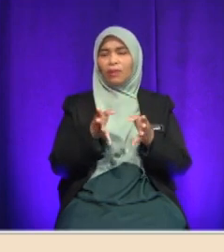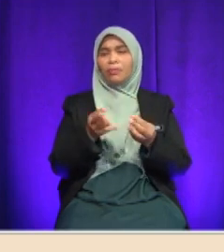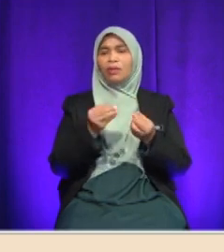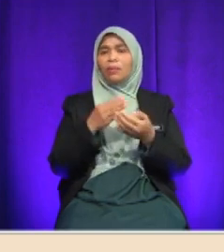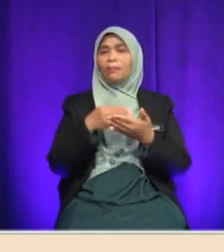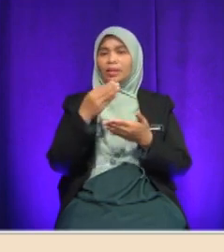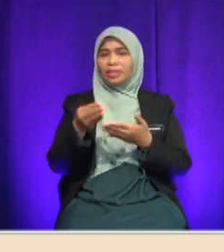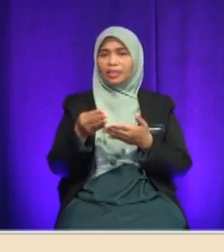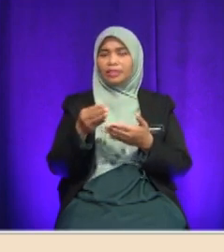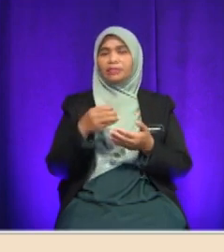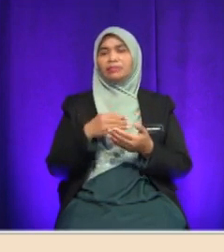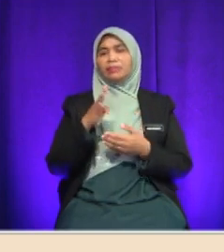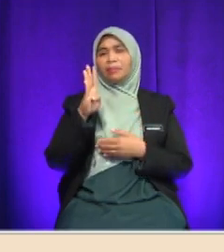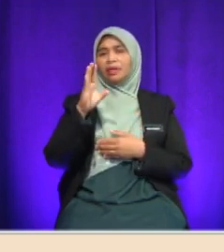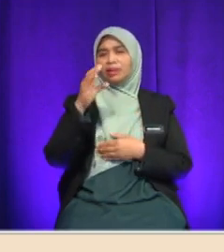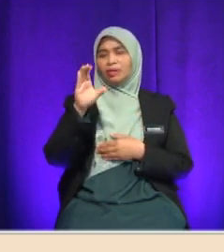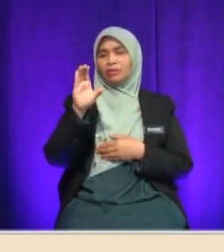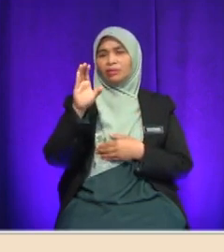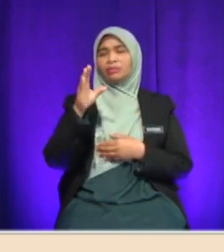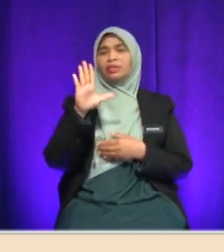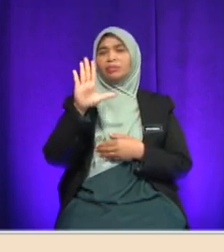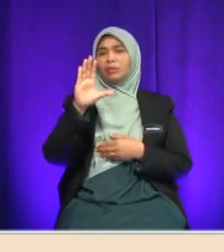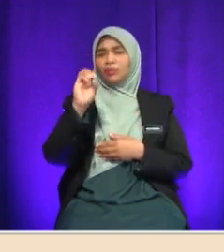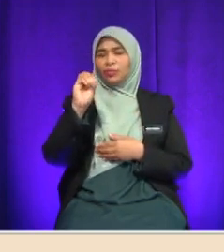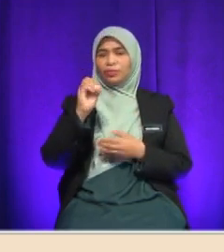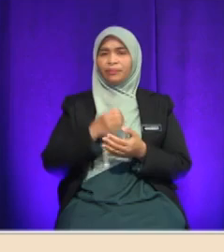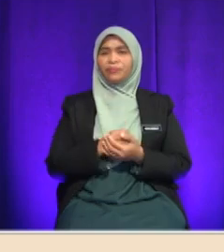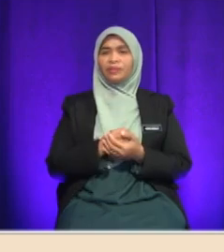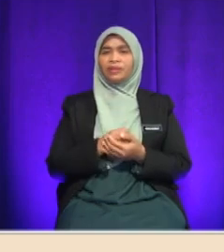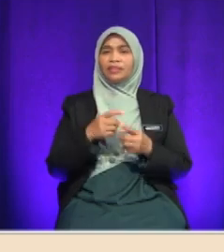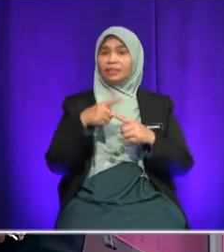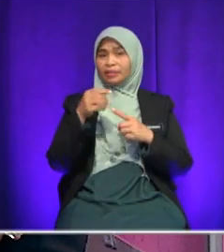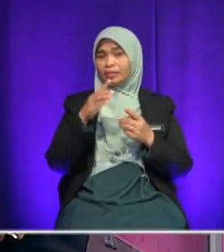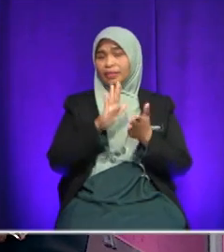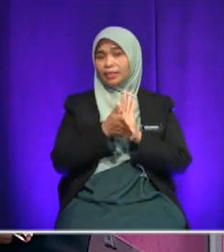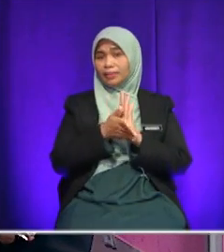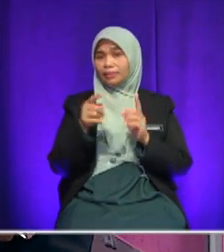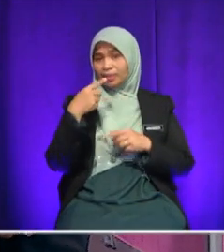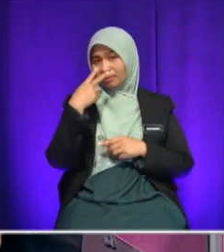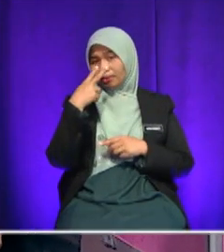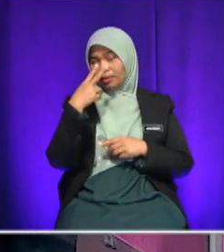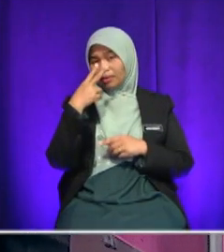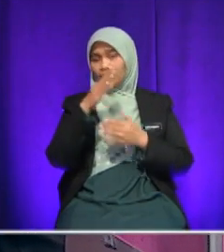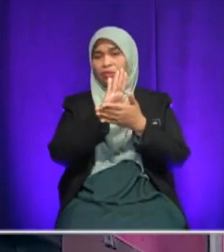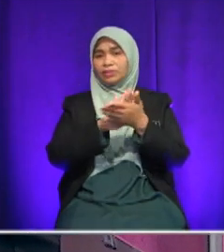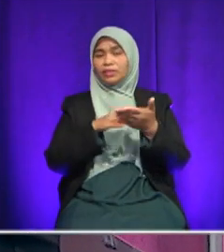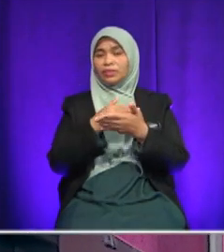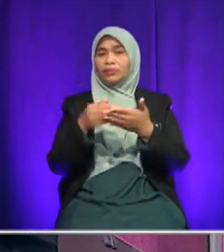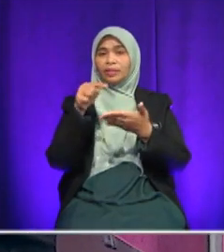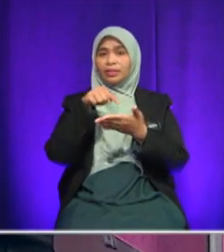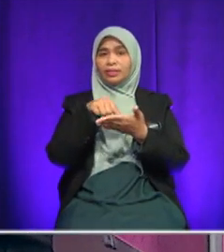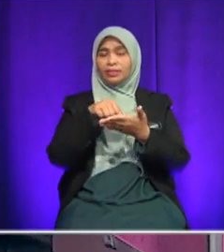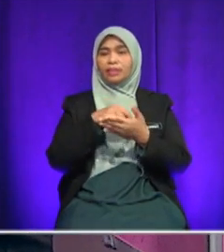sebanyak 450. So berdasarkan jadual permintaan kerongsang tudung tersebut, okey,